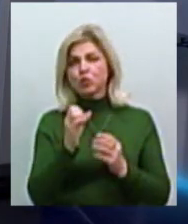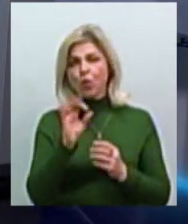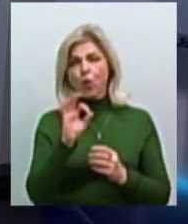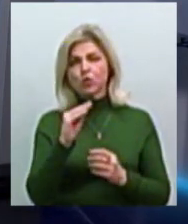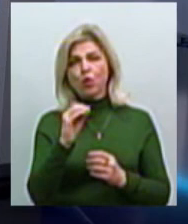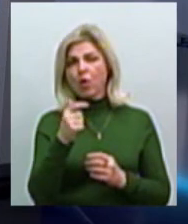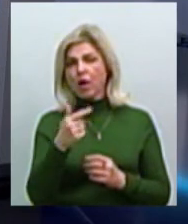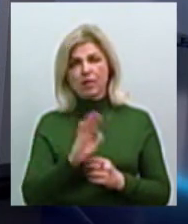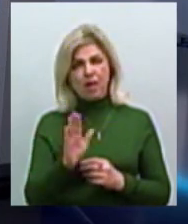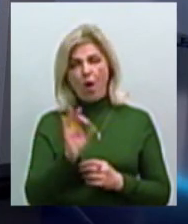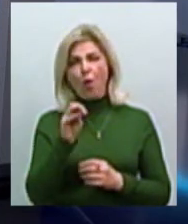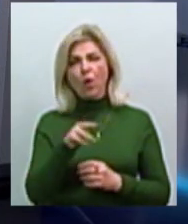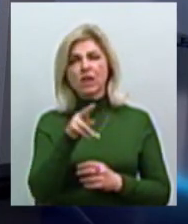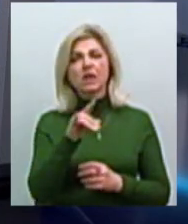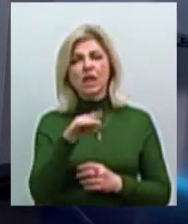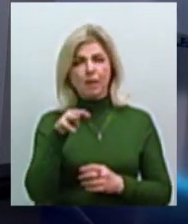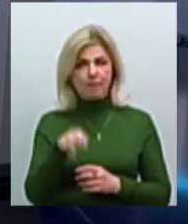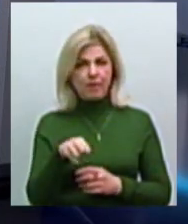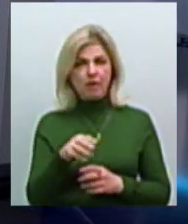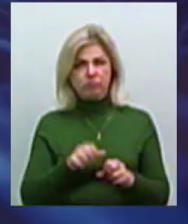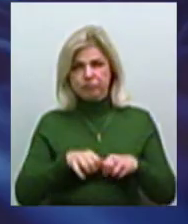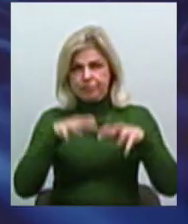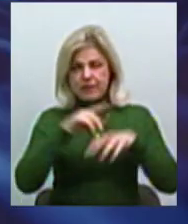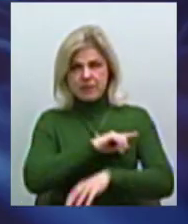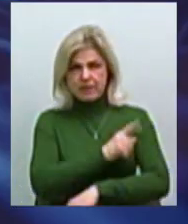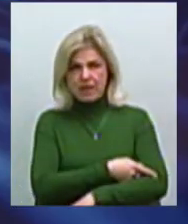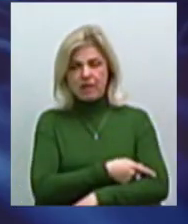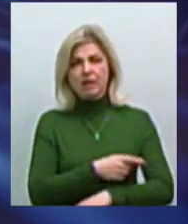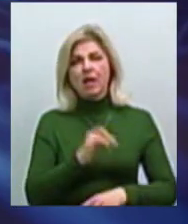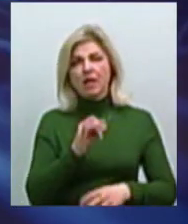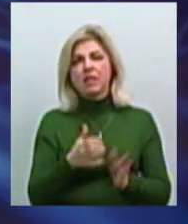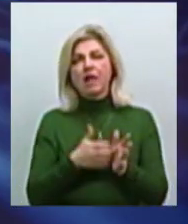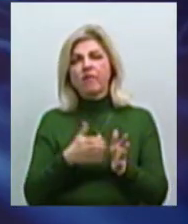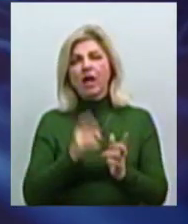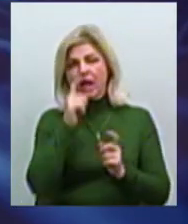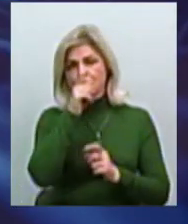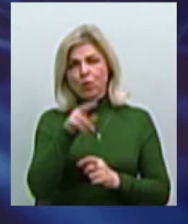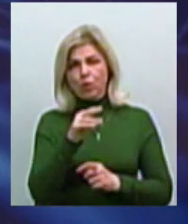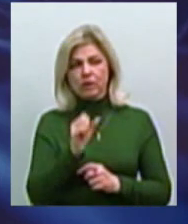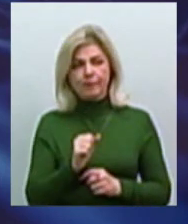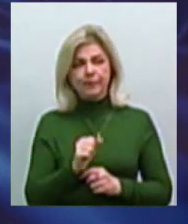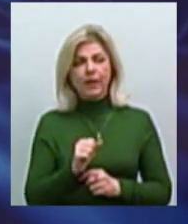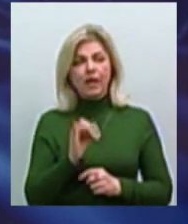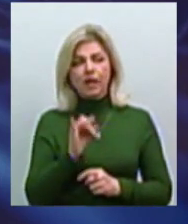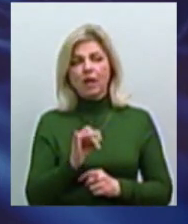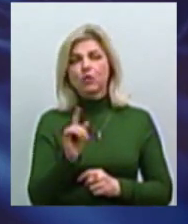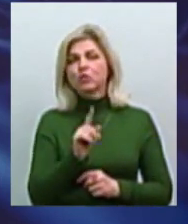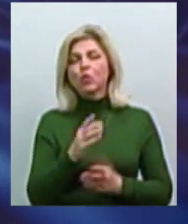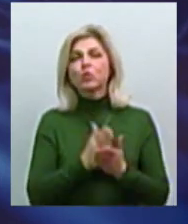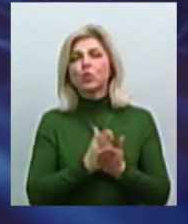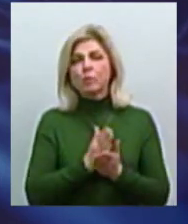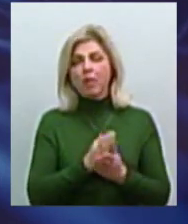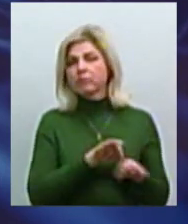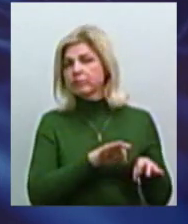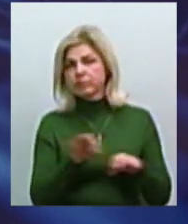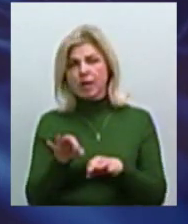можна сказати, що служби Державної служби надзвичайних ситуацій не приїхали своєчасно?